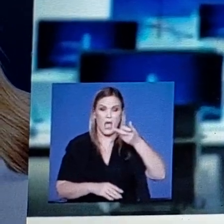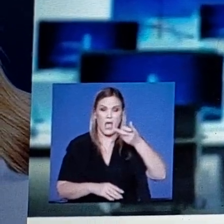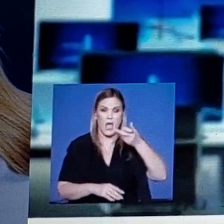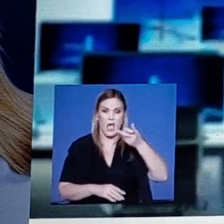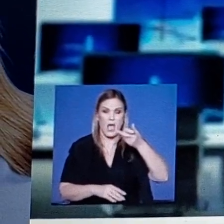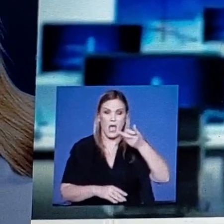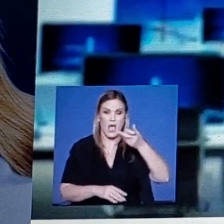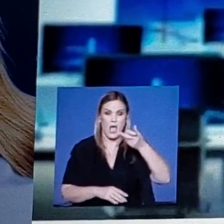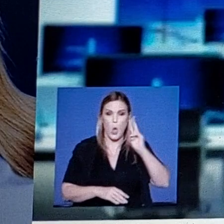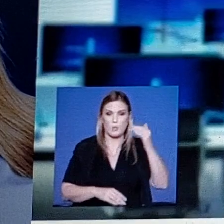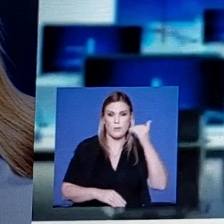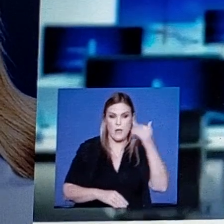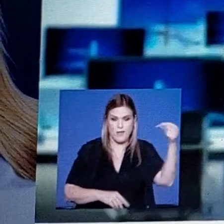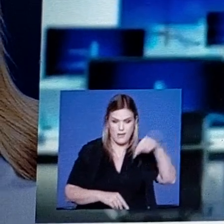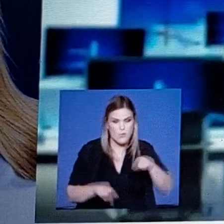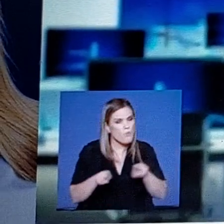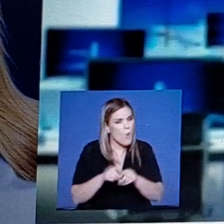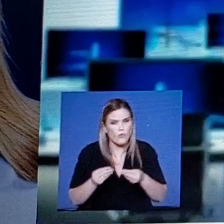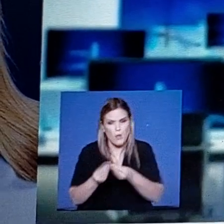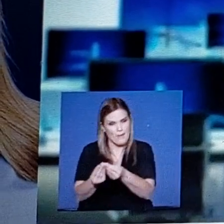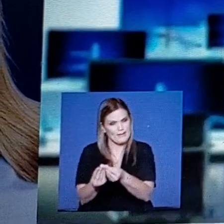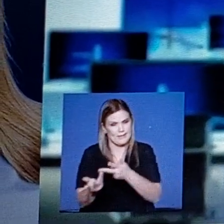avec ce même message